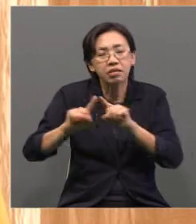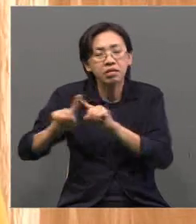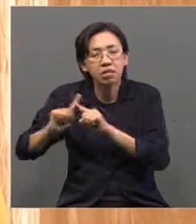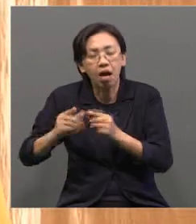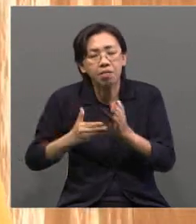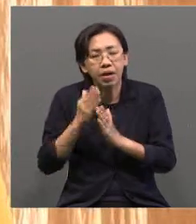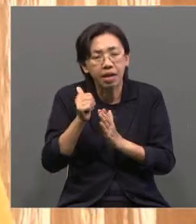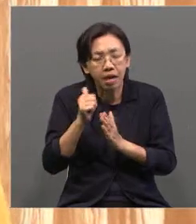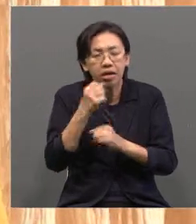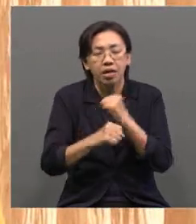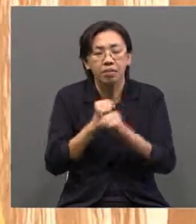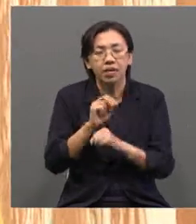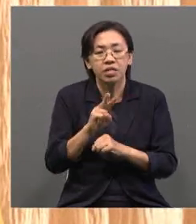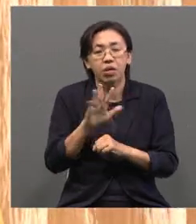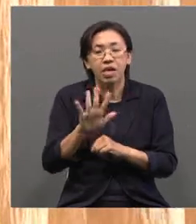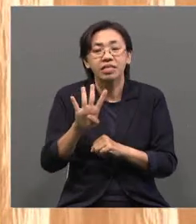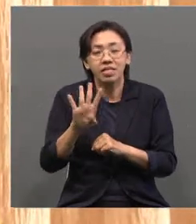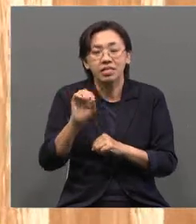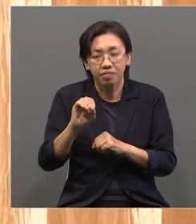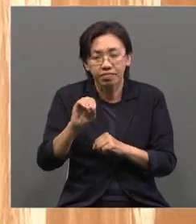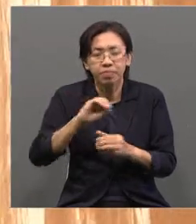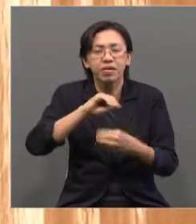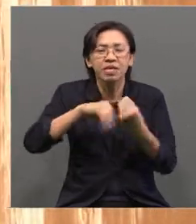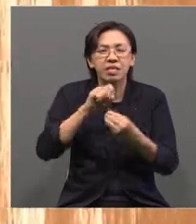ต่ปี2540คือวิกฤตต้มยำกุ้ง